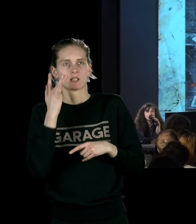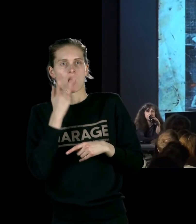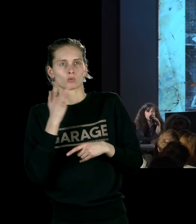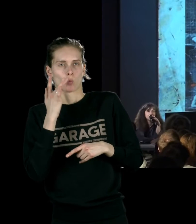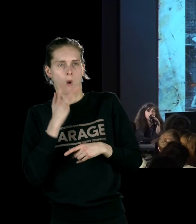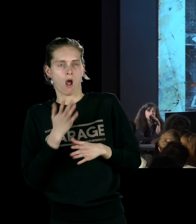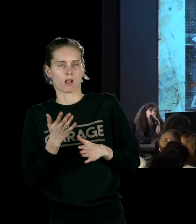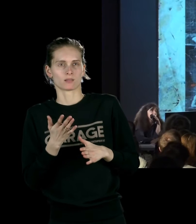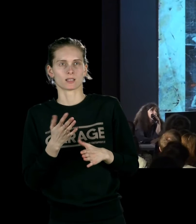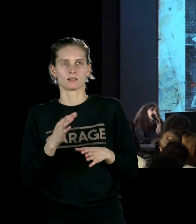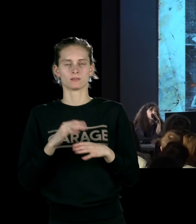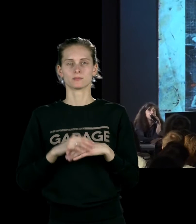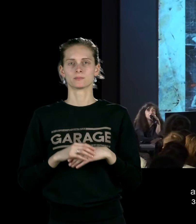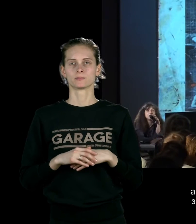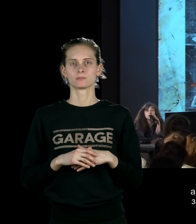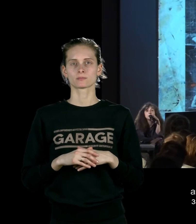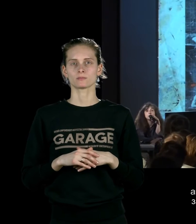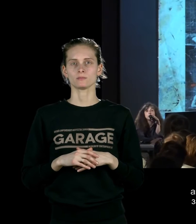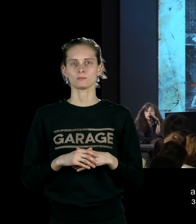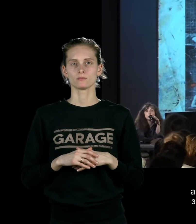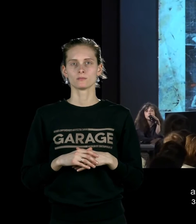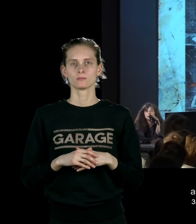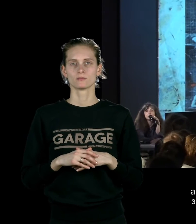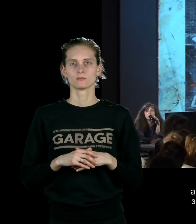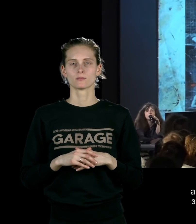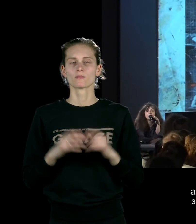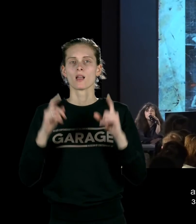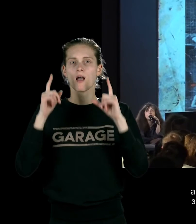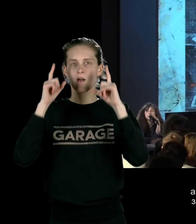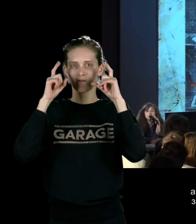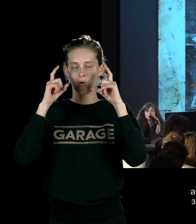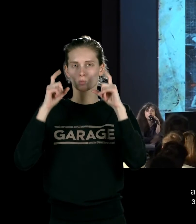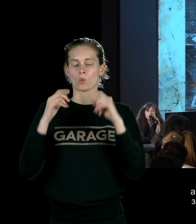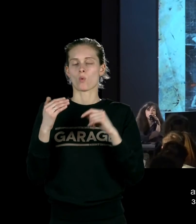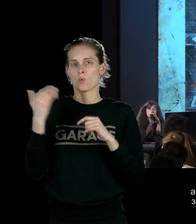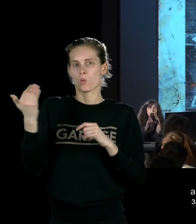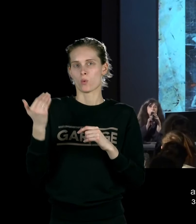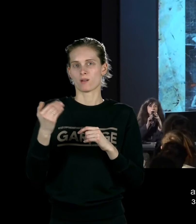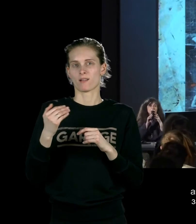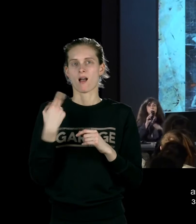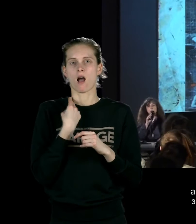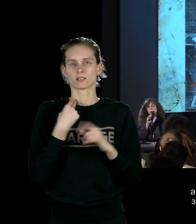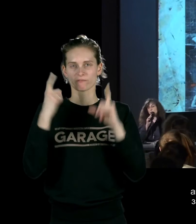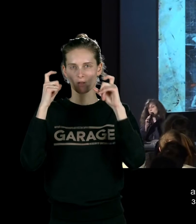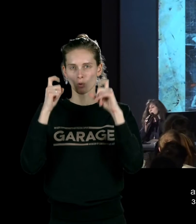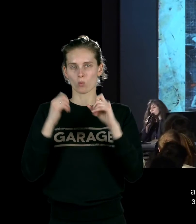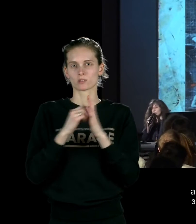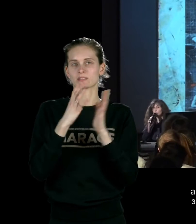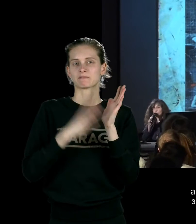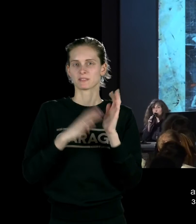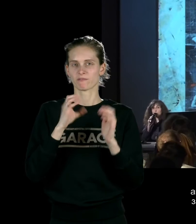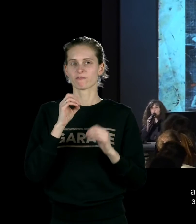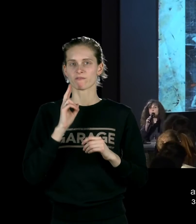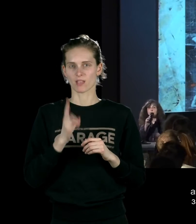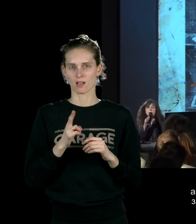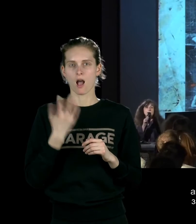такая фотография Маббриджа, английского фотографа XIX века, снимавшего, вот, о котором мы говорили, по-моему, когда мы говорили